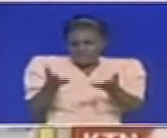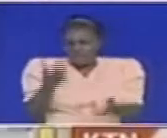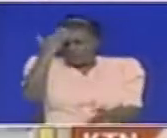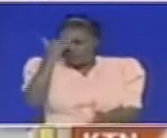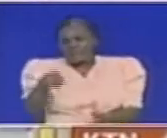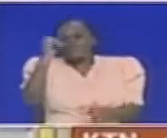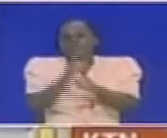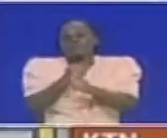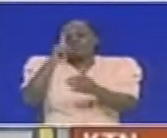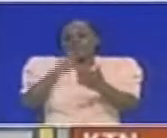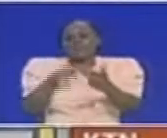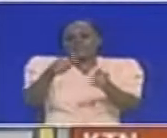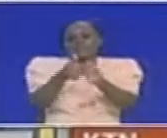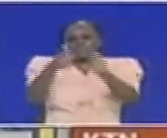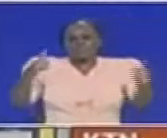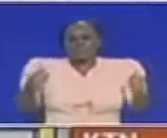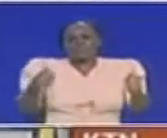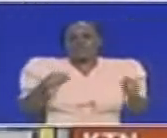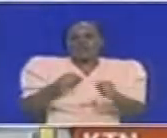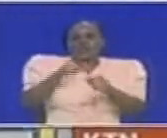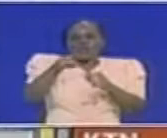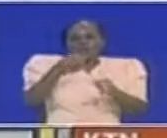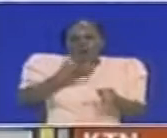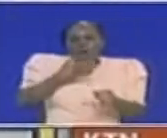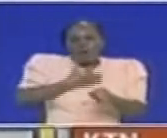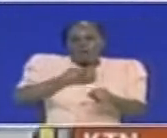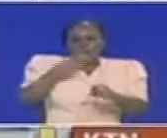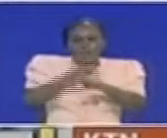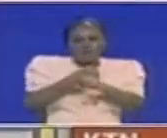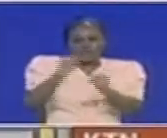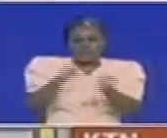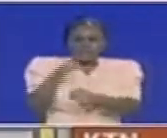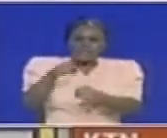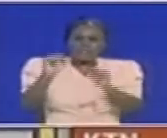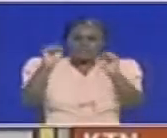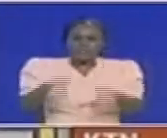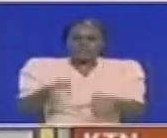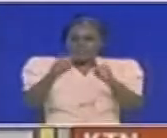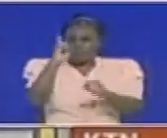it does, it prevents further damage of your bones. Ni mradi ambao huenda ukawa njia